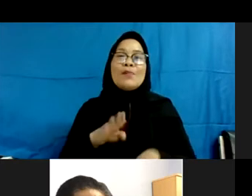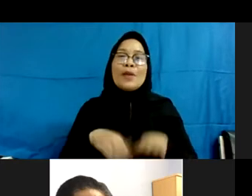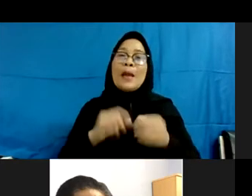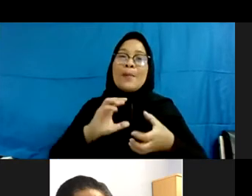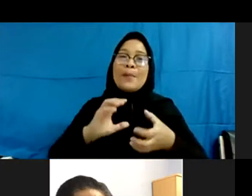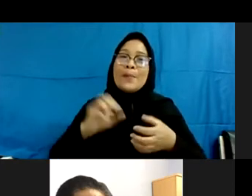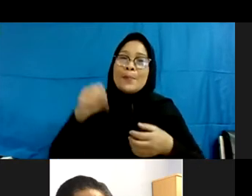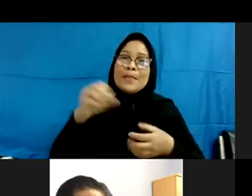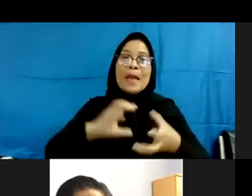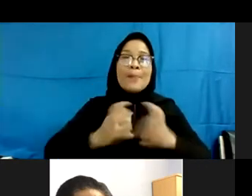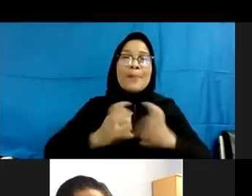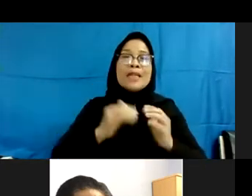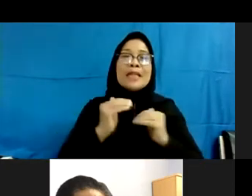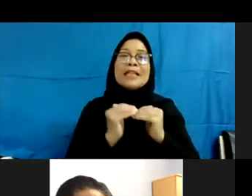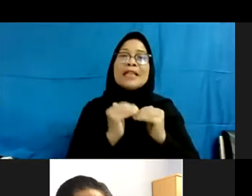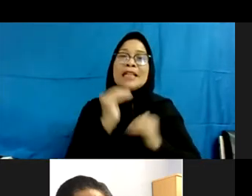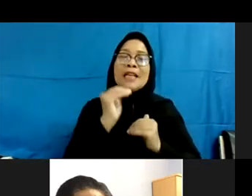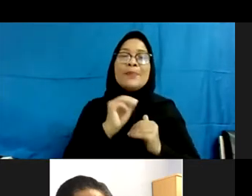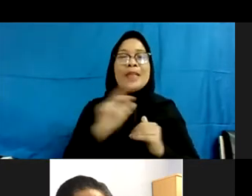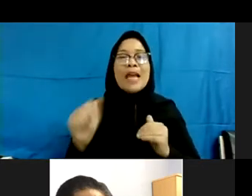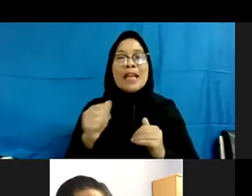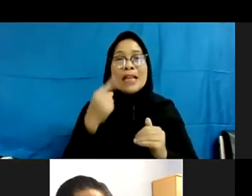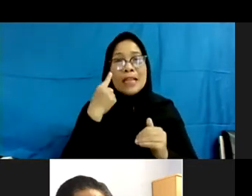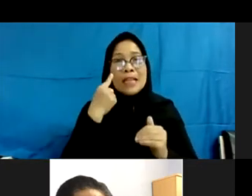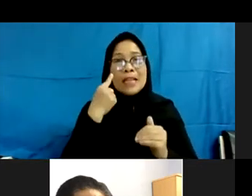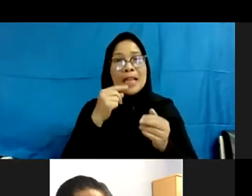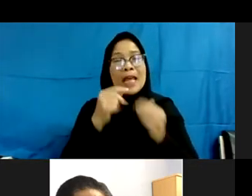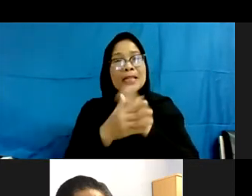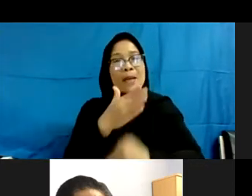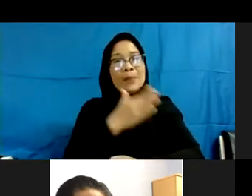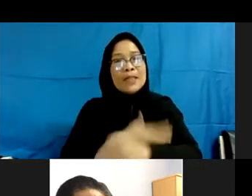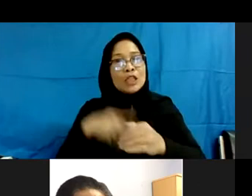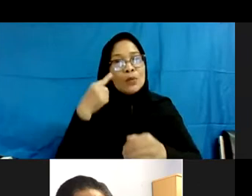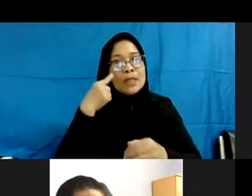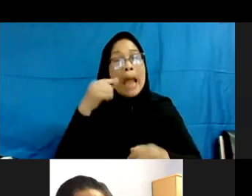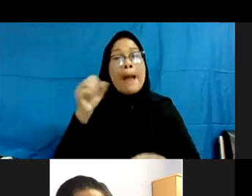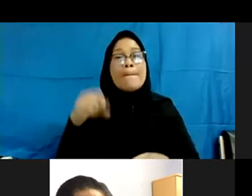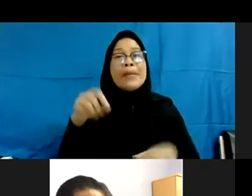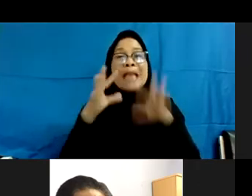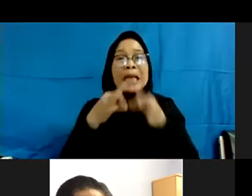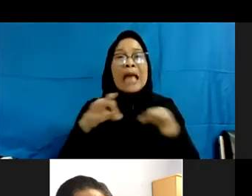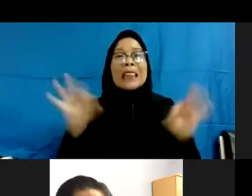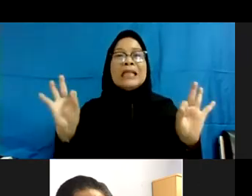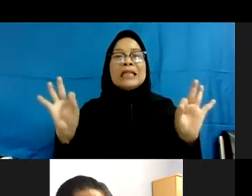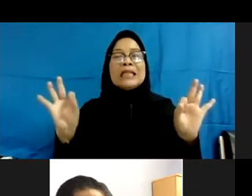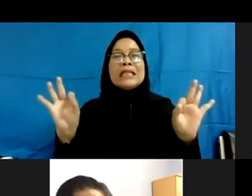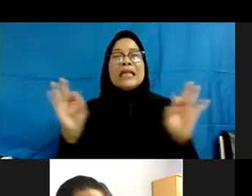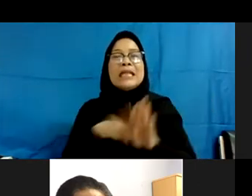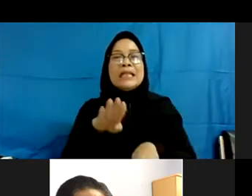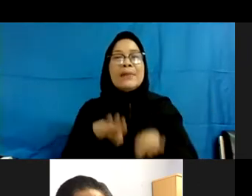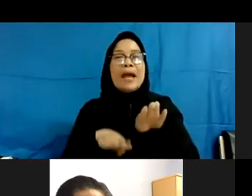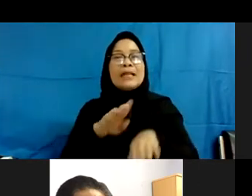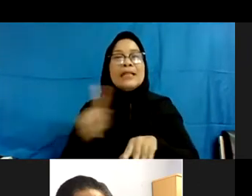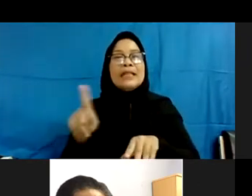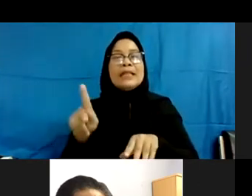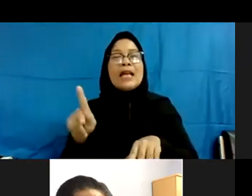teman-teman tunanetra ya. Jadi kita bisa baca buku gratis dari perpustakaan dan itu banyak gitu ya. Dibanding sama teman-teman kita